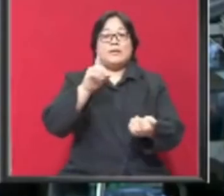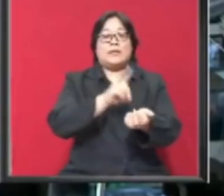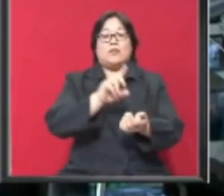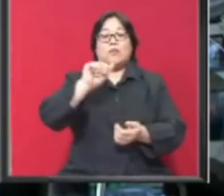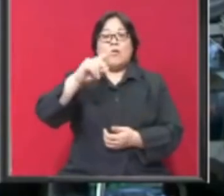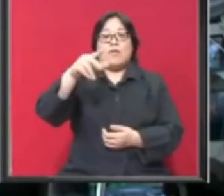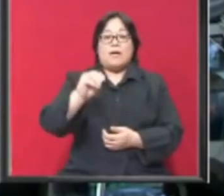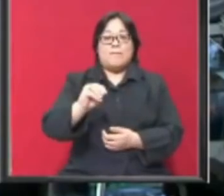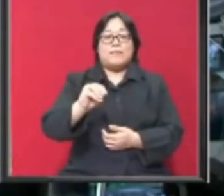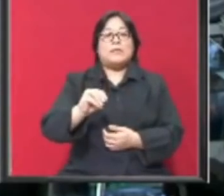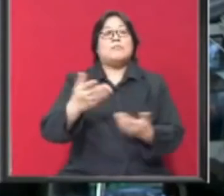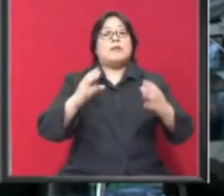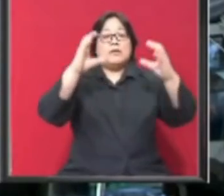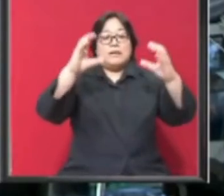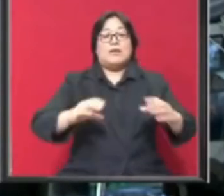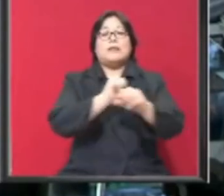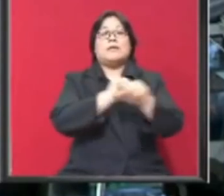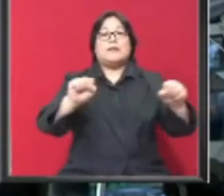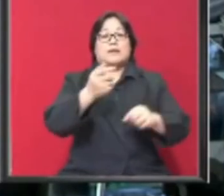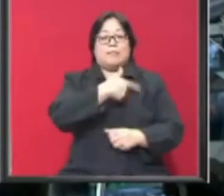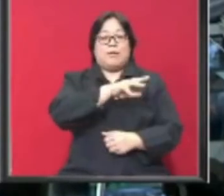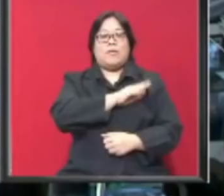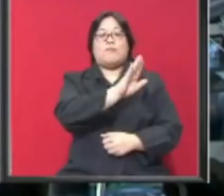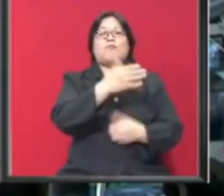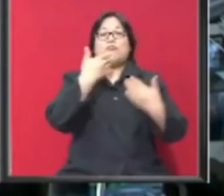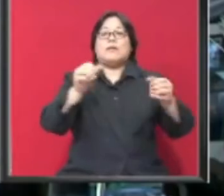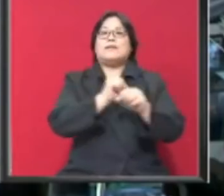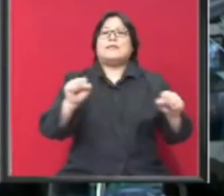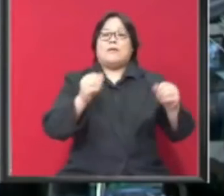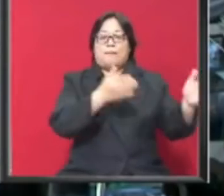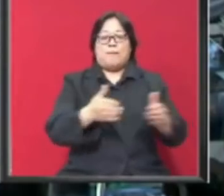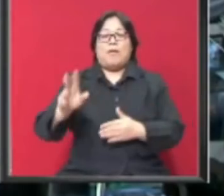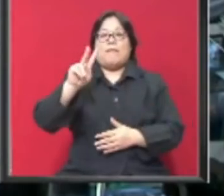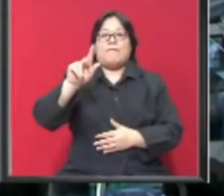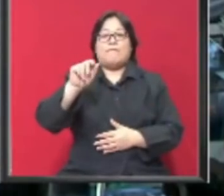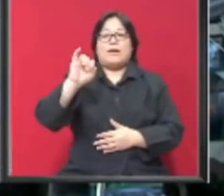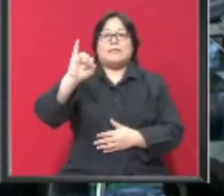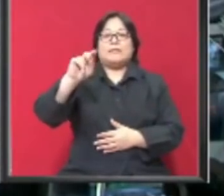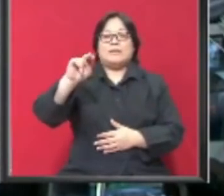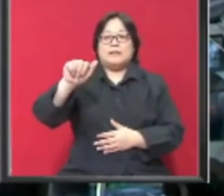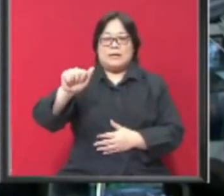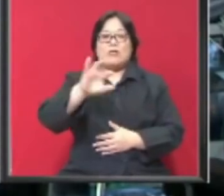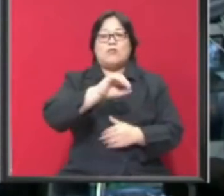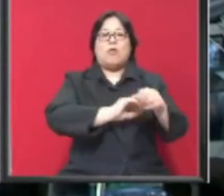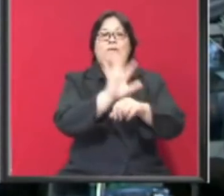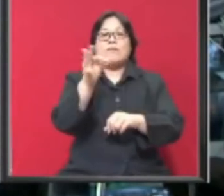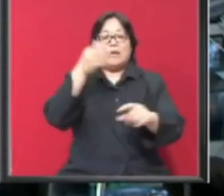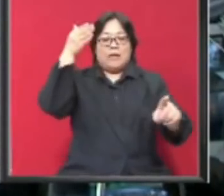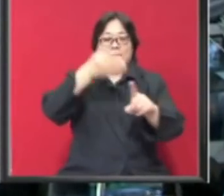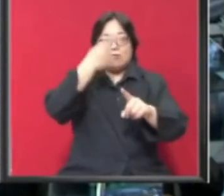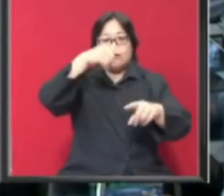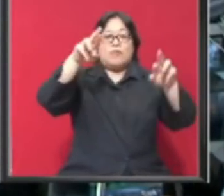Ia adalah kerajaan bagi seluruh rakyat oleh itu janganlah tolak cadangan Pati lawan yang baik